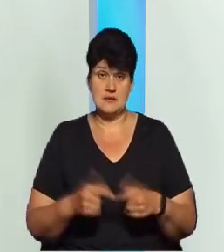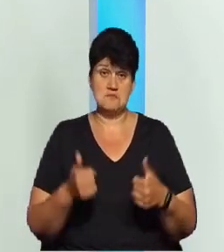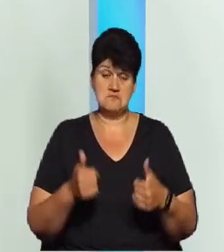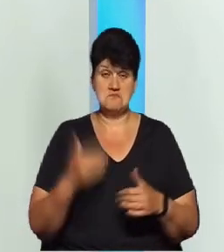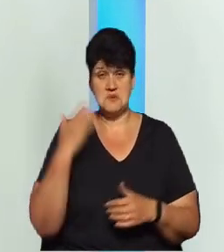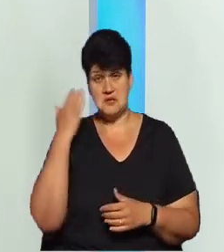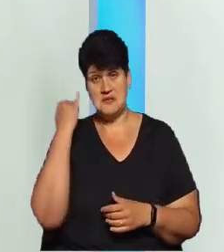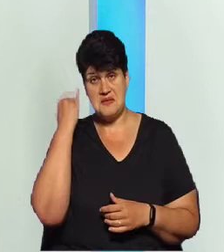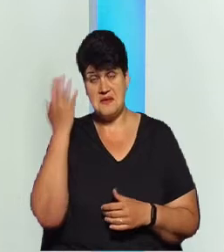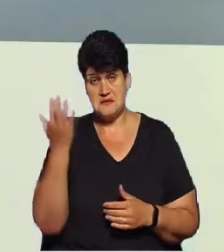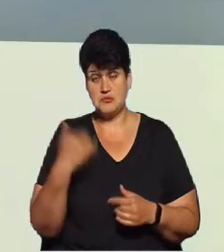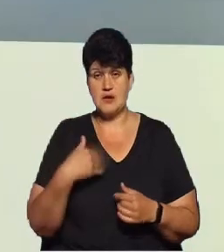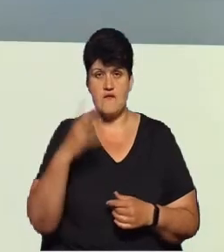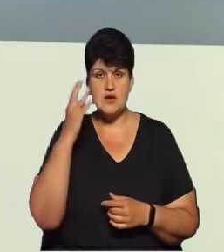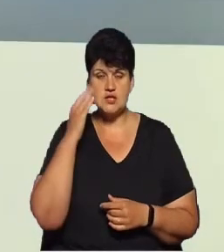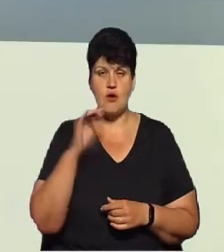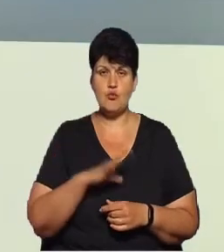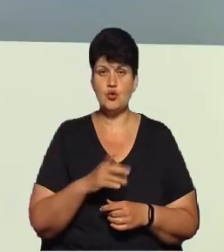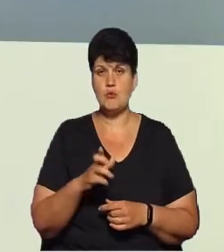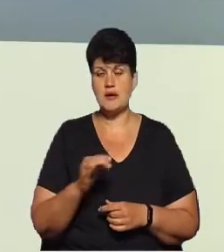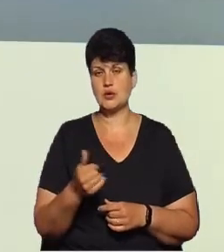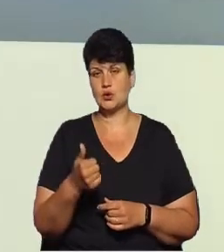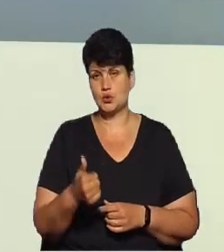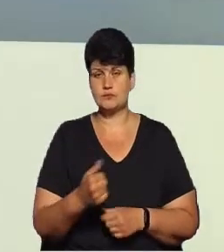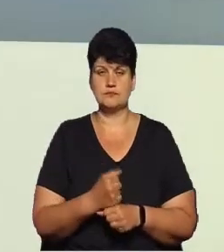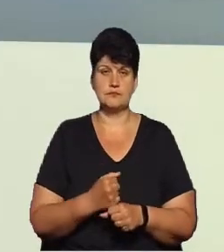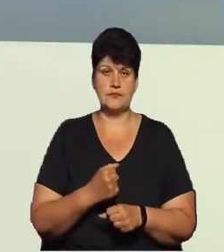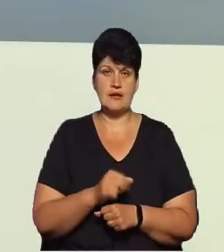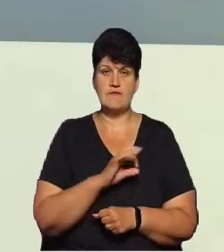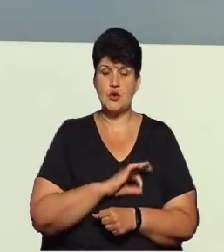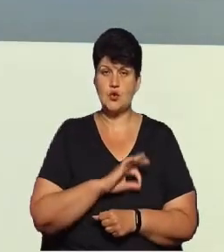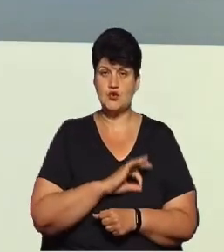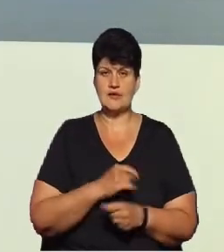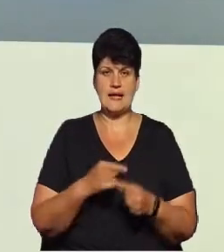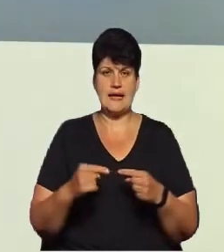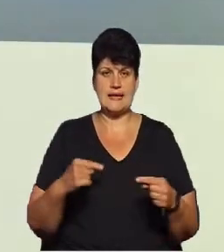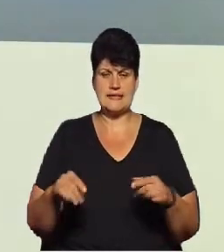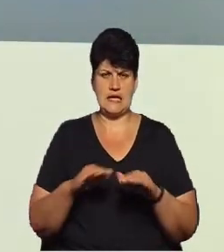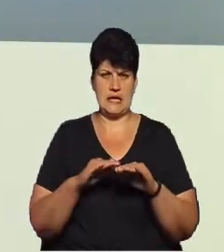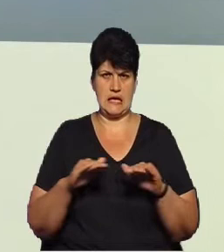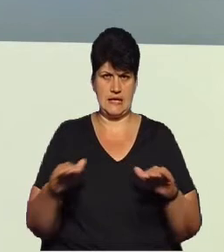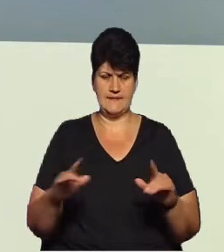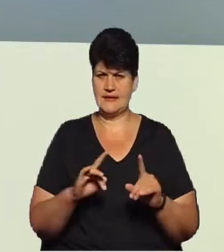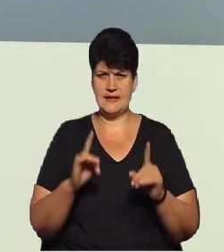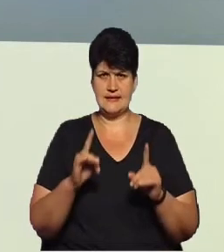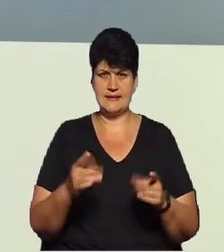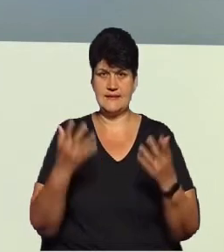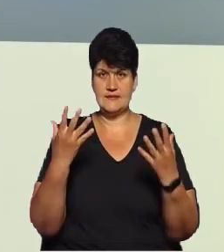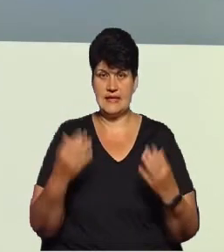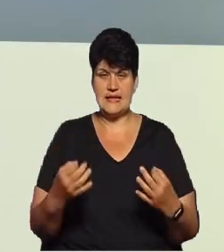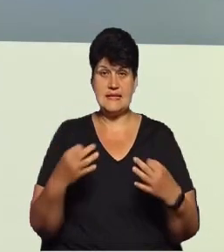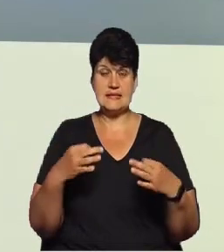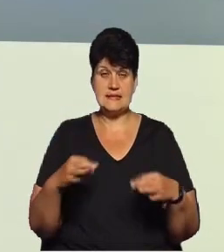би добре впроваджувати і використовувати на різних рівнях. Як не тільки в День Незалежності святкового концерту, але й на